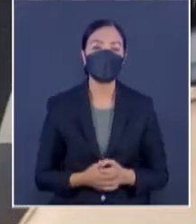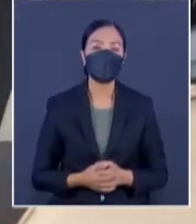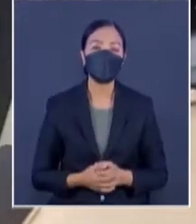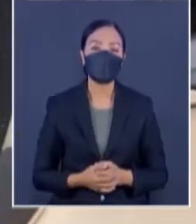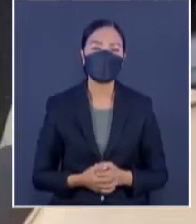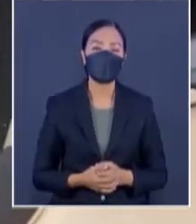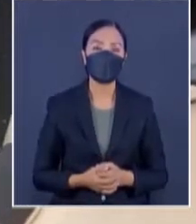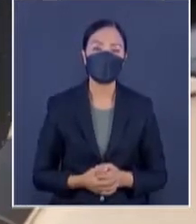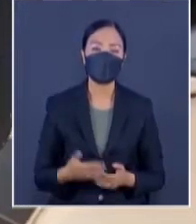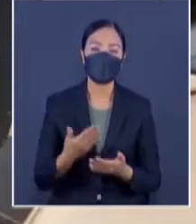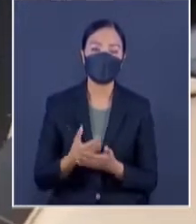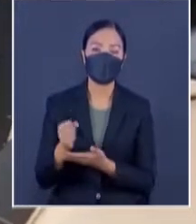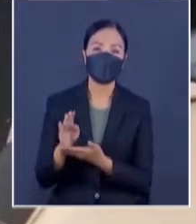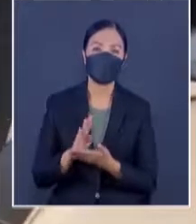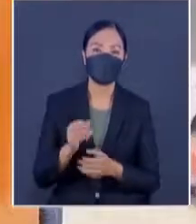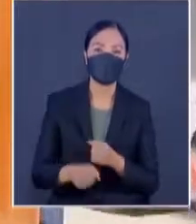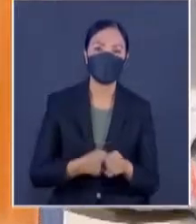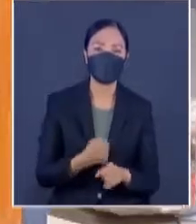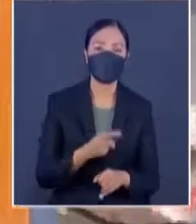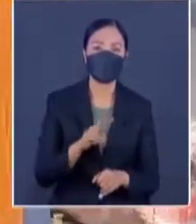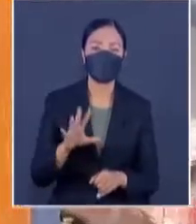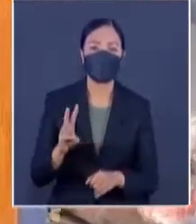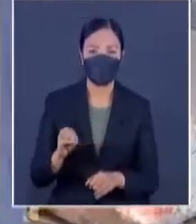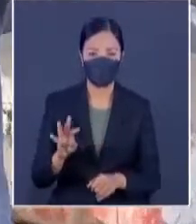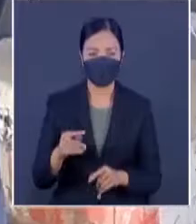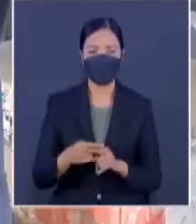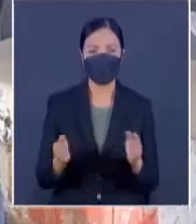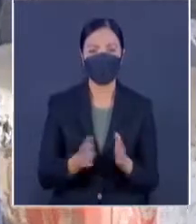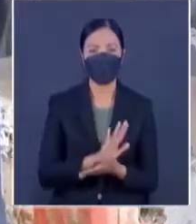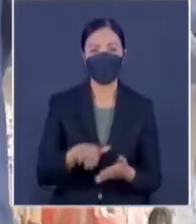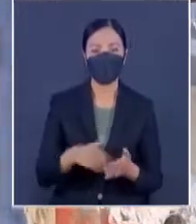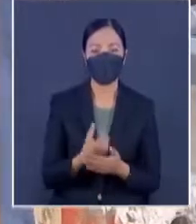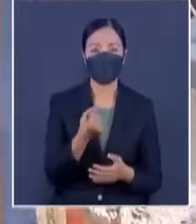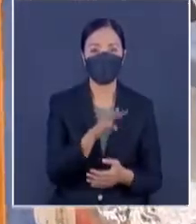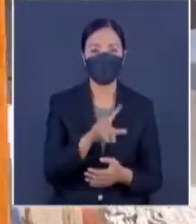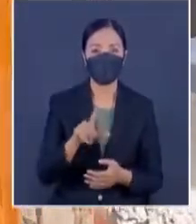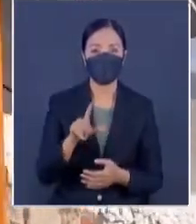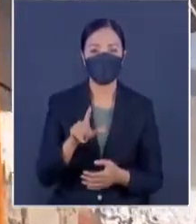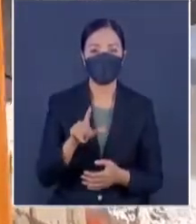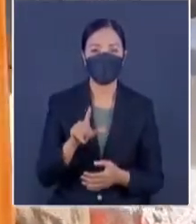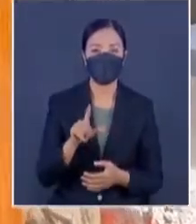ทและสำหรับยอดเงินทำบุญกฐินปี2564นี้รวมทั้งสิ้น